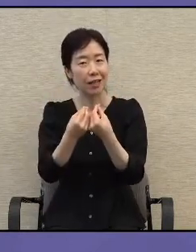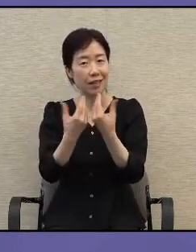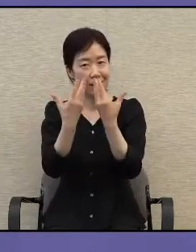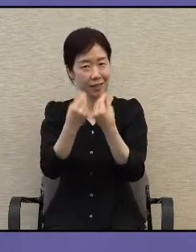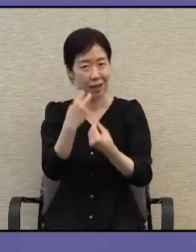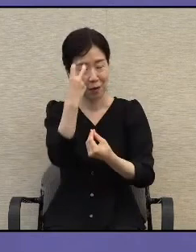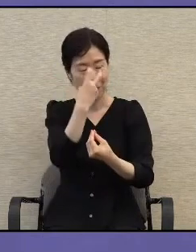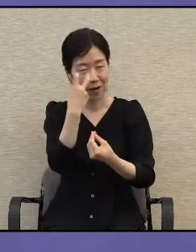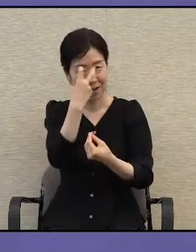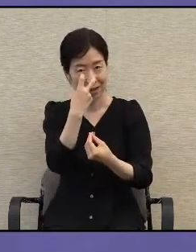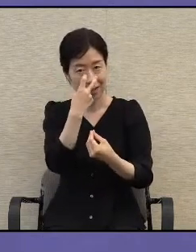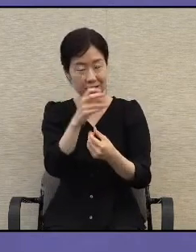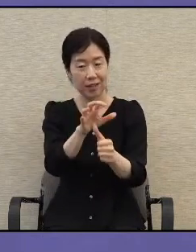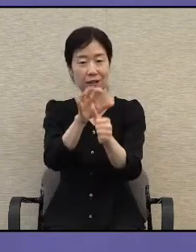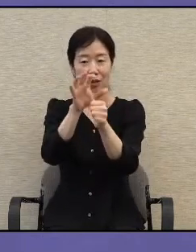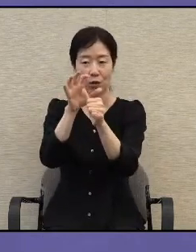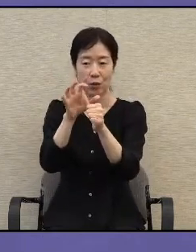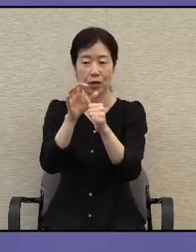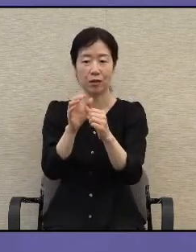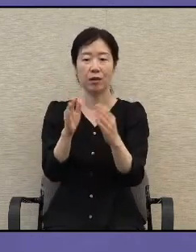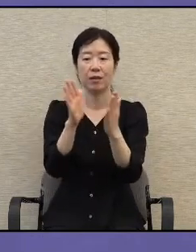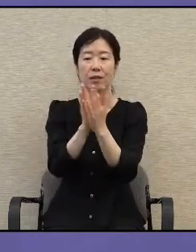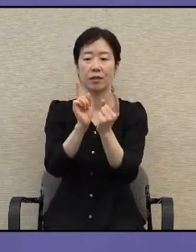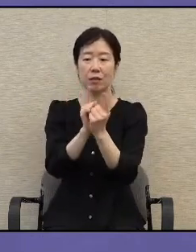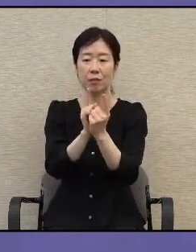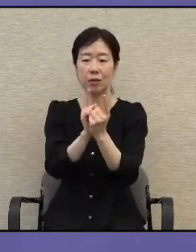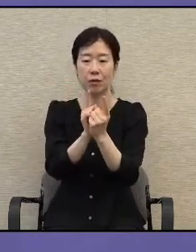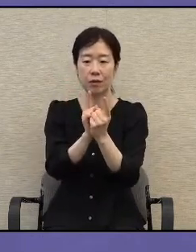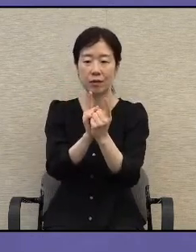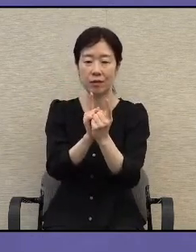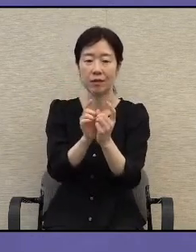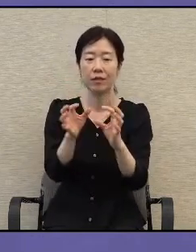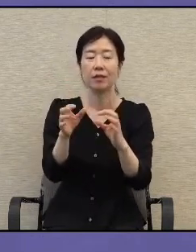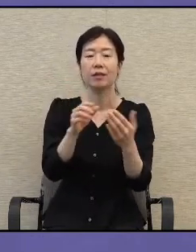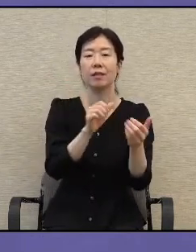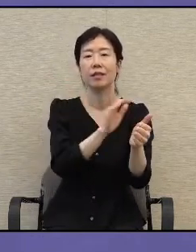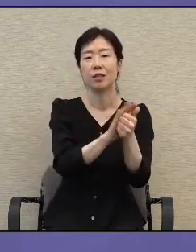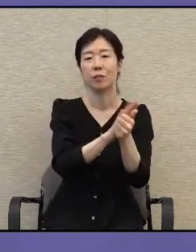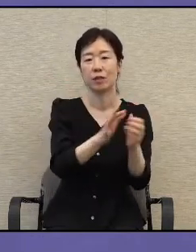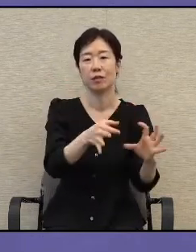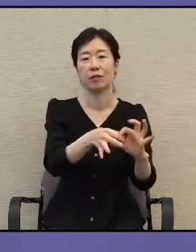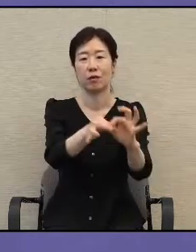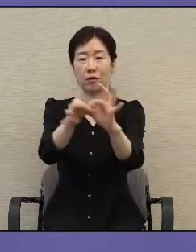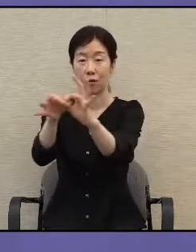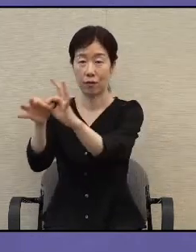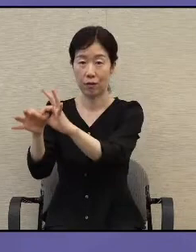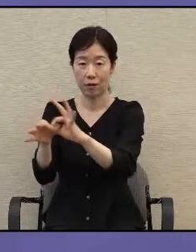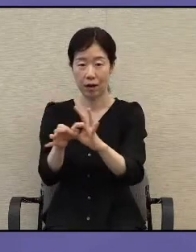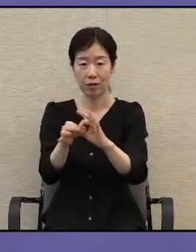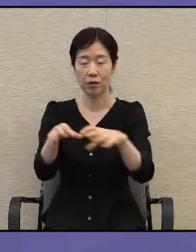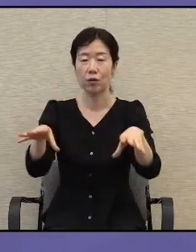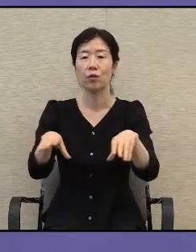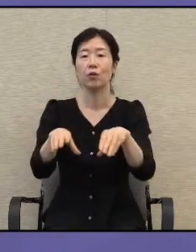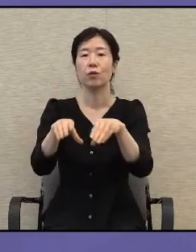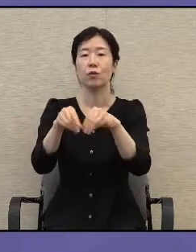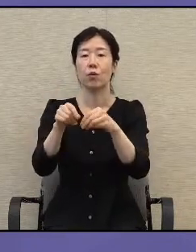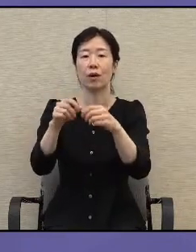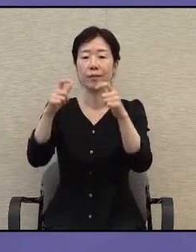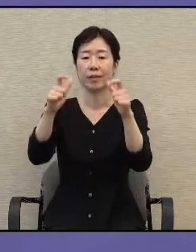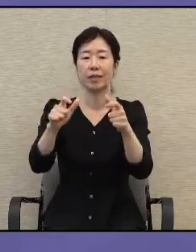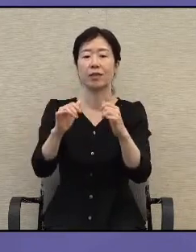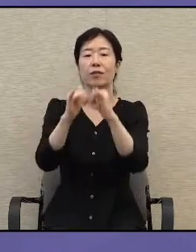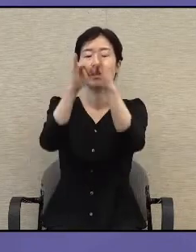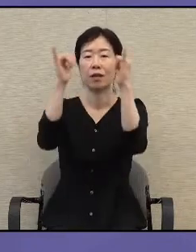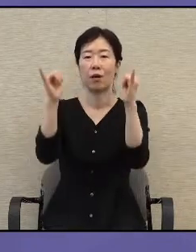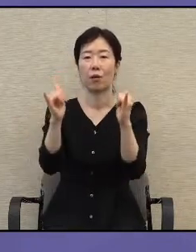정신건강 고위험군을 조기 발견하고 치료와 서비스를 연계하는, 이렇게 부처 간을 아우르는 통합적인 지역사회 중심의 정신건강